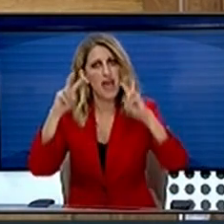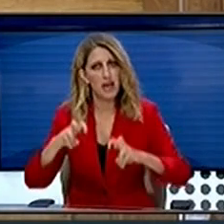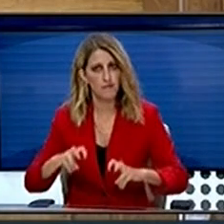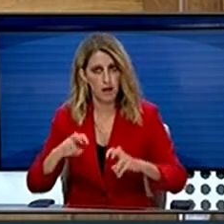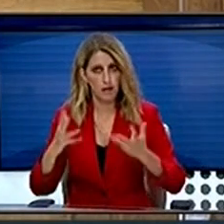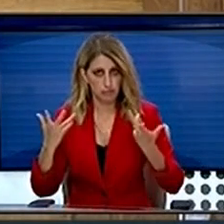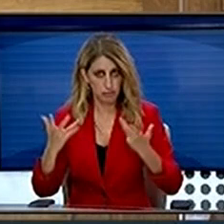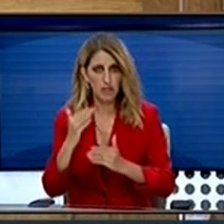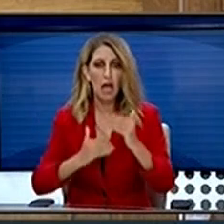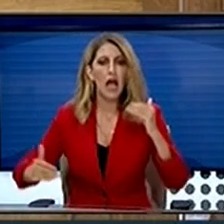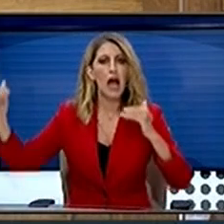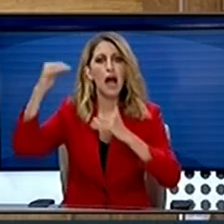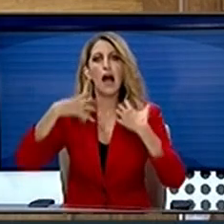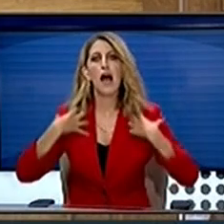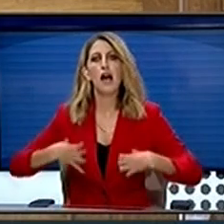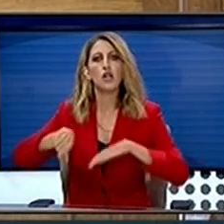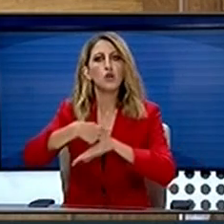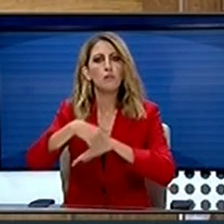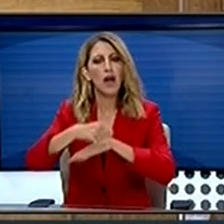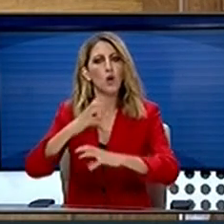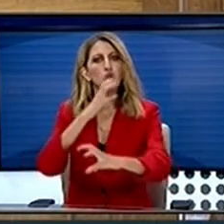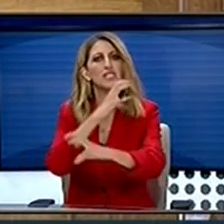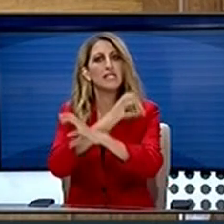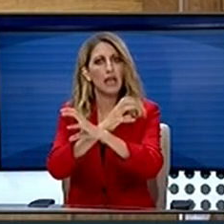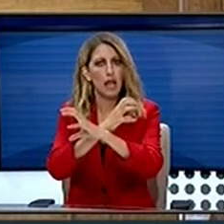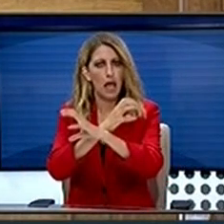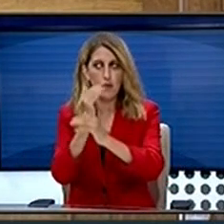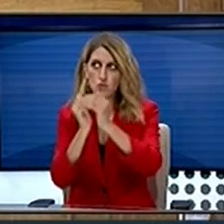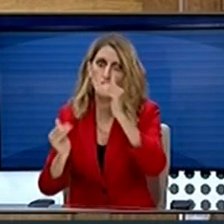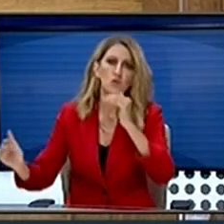Αρείου Πάγου, στο ανώτατο δηλαδή επίπεδο.